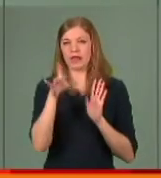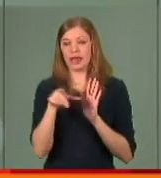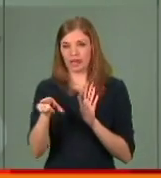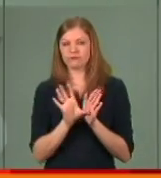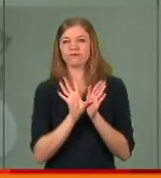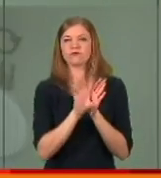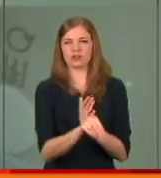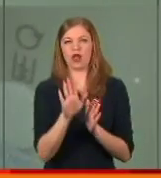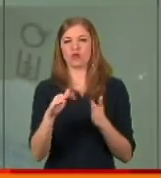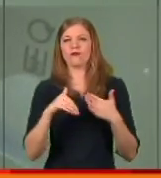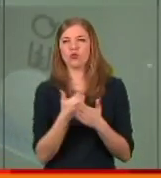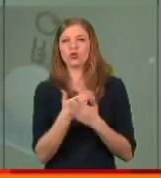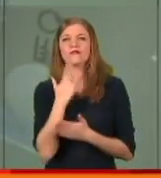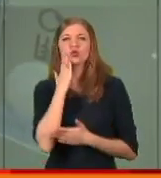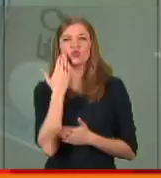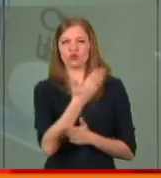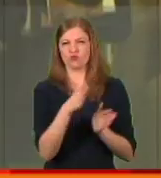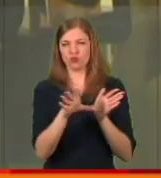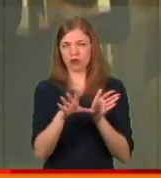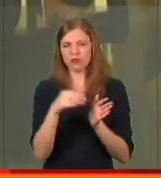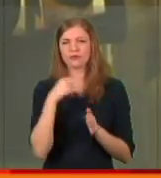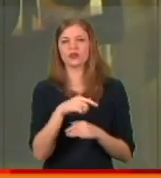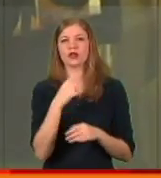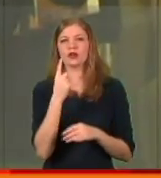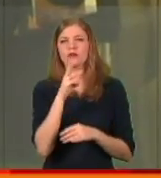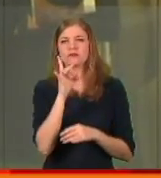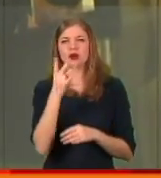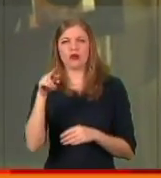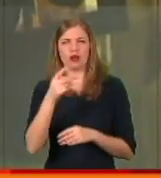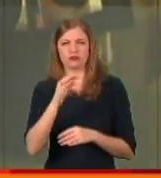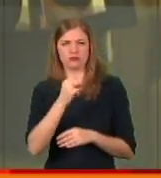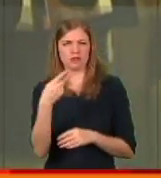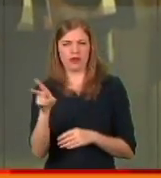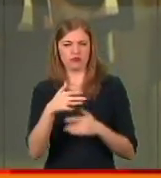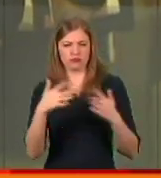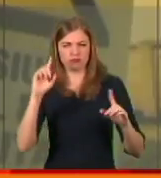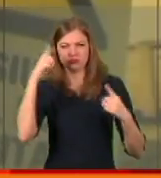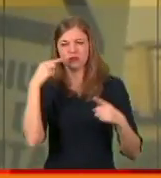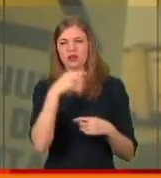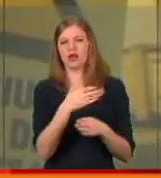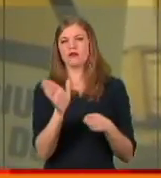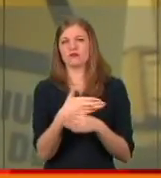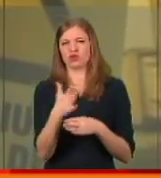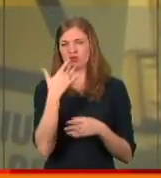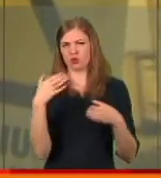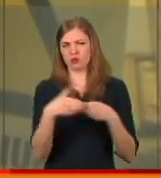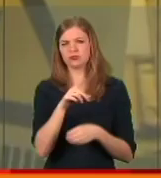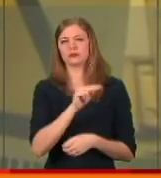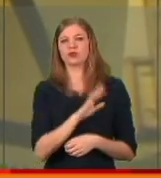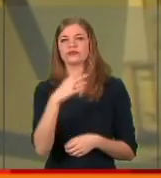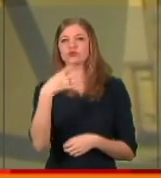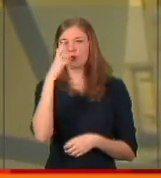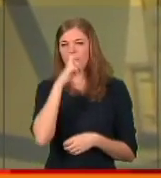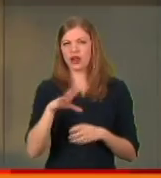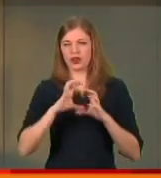в оновлення румунських мереж 1 700 000 000 євро. Ця компанія транснаціональна, працює в 40